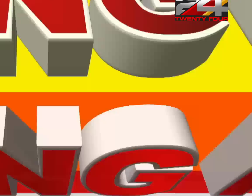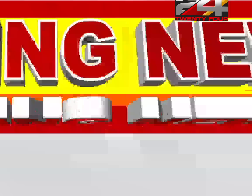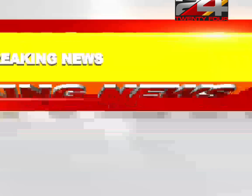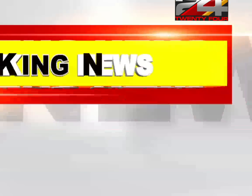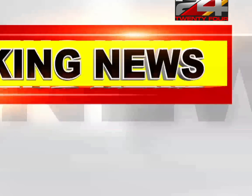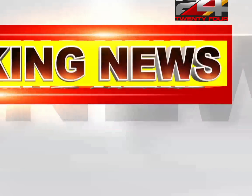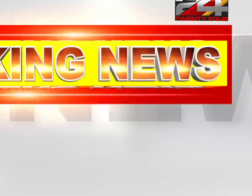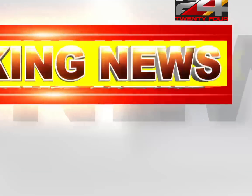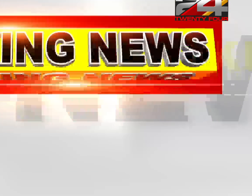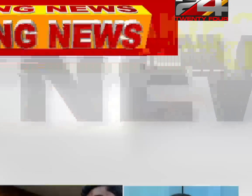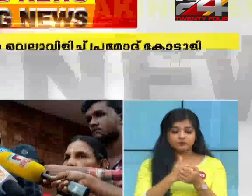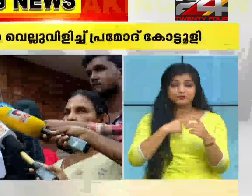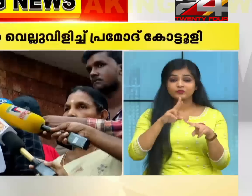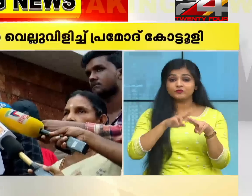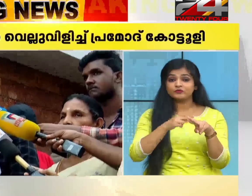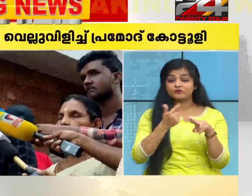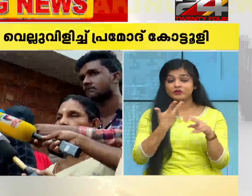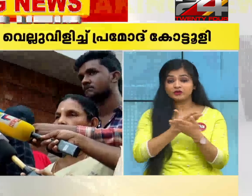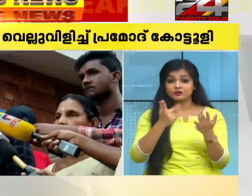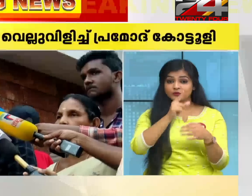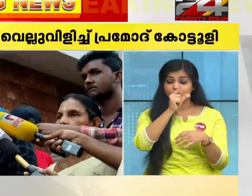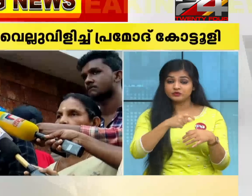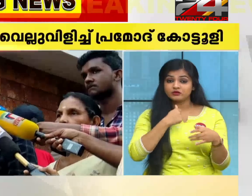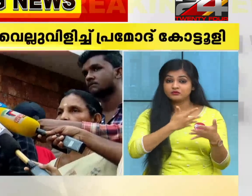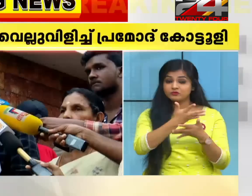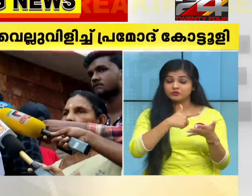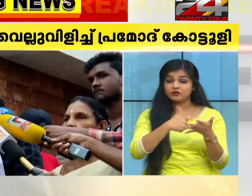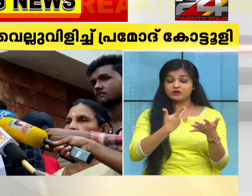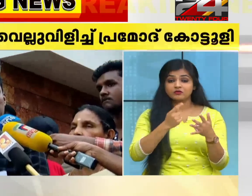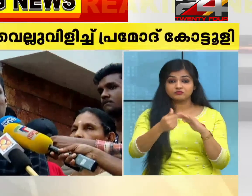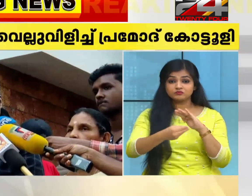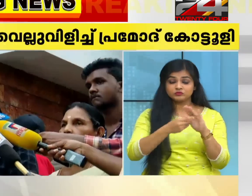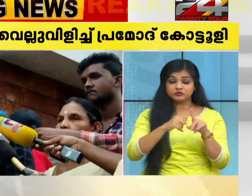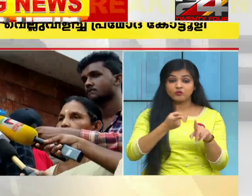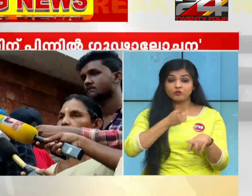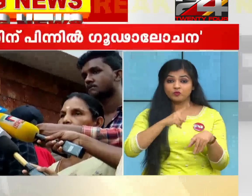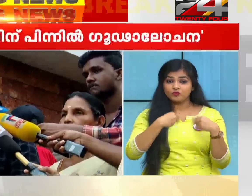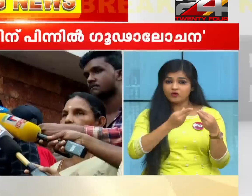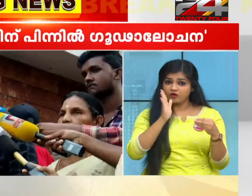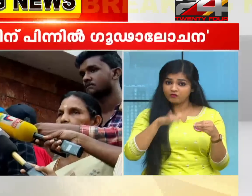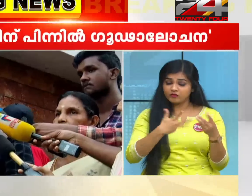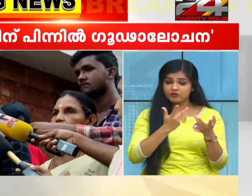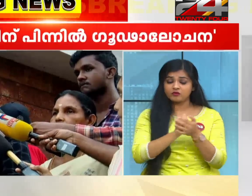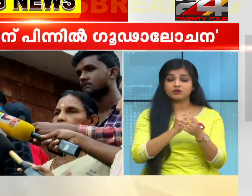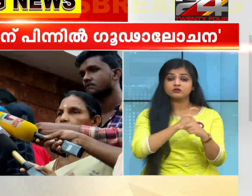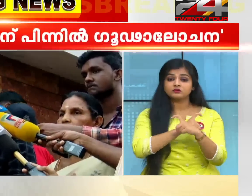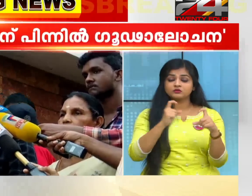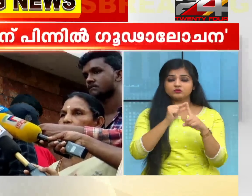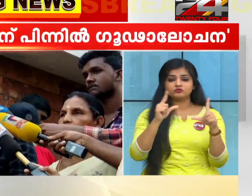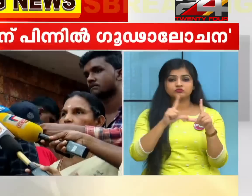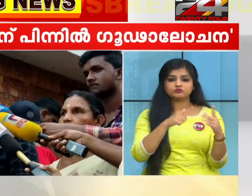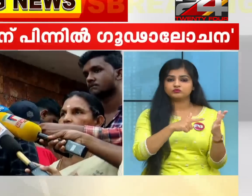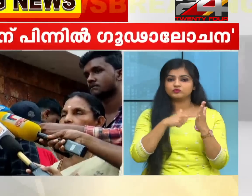ചെയ്തിട്ടുണ്ടെങ്കിൽ, ഞാൻ സാമ്പത്തികമായിട്ട് ഏതെങ്കിലും ഒരാളോട് ഇടപെട്ടിട്ടുണ്ടെങ്കിൽ, ആരെങ്കിലും ഭീഷണിപ്പെടുത്തിയിട്ടുണ്ടെങ്കിൽ അത് കൃത്യമായിട്ട് പറയണം.